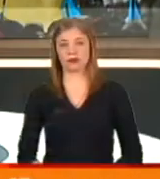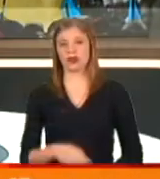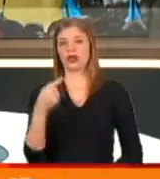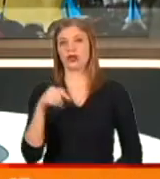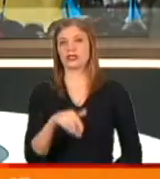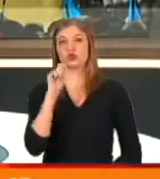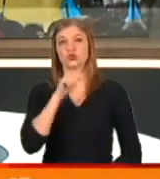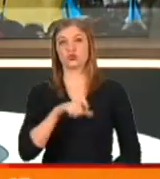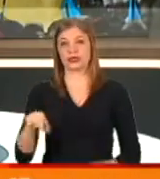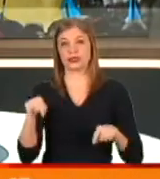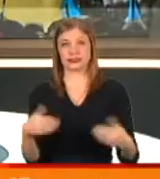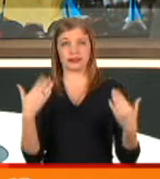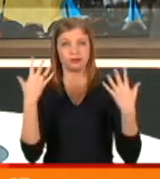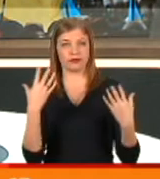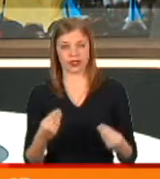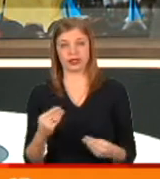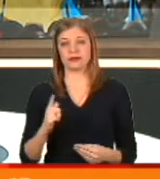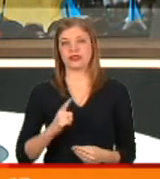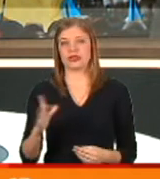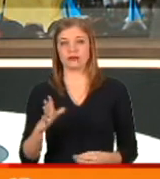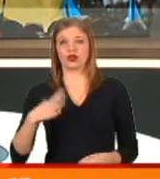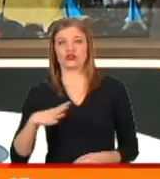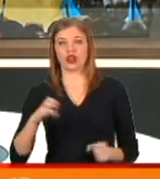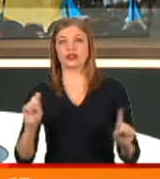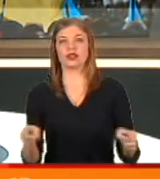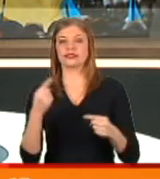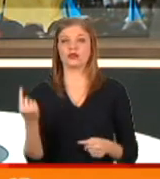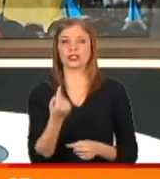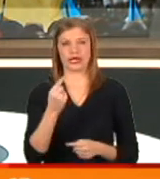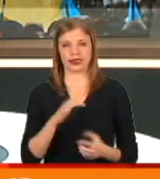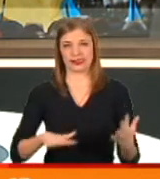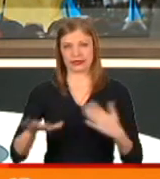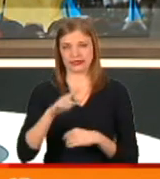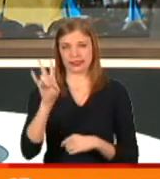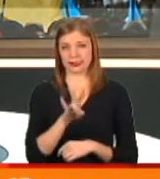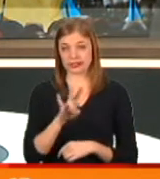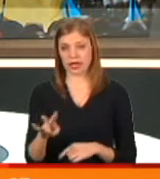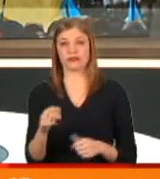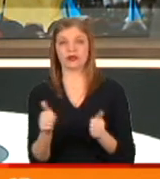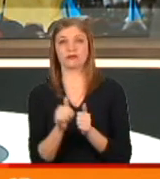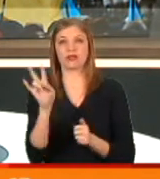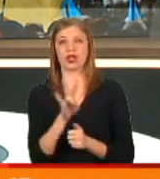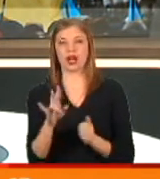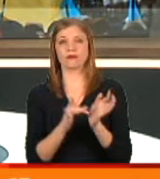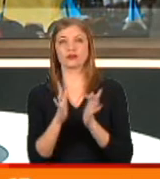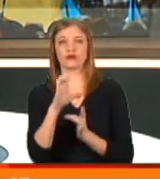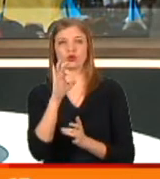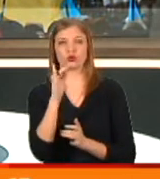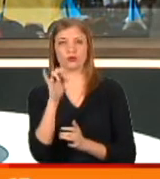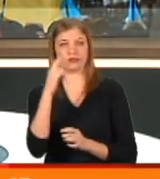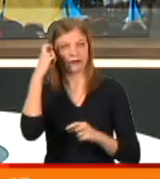Тисячі українців цими вихідними нетерпляче чекали на створення єдиної української помісної церкви біля храму Святої Софії в